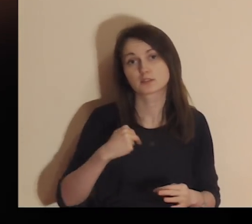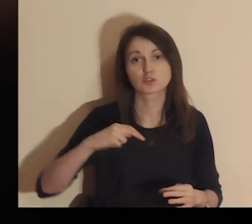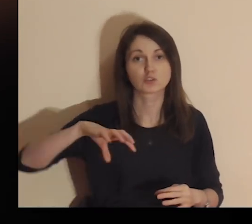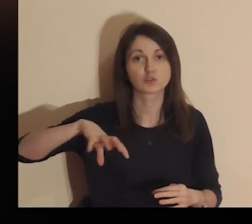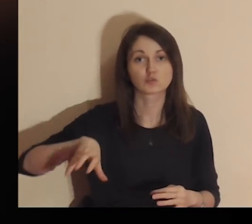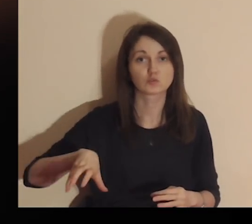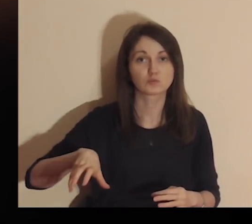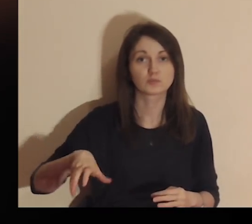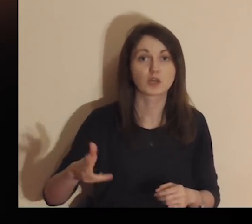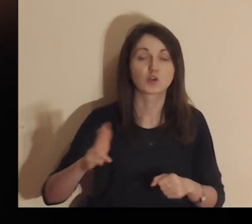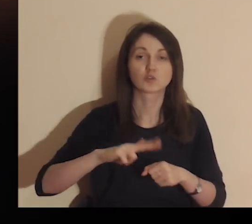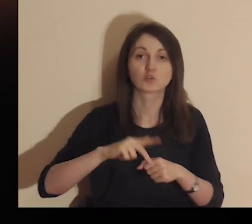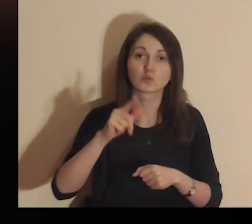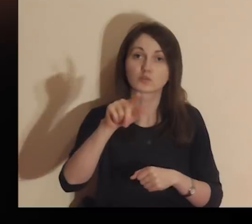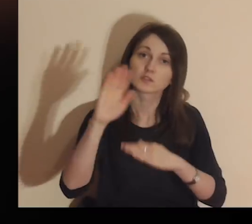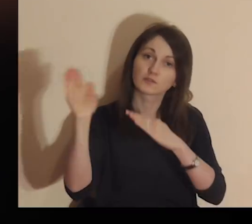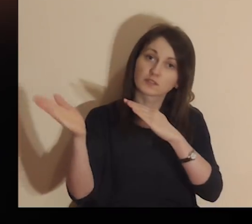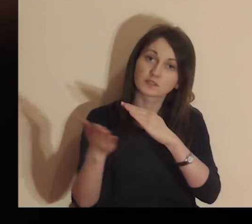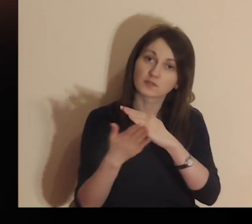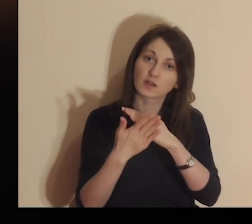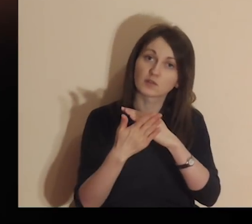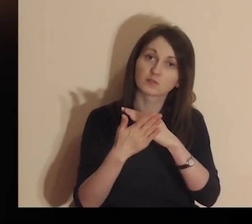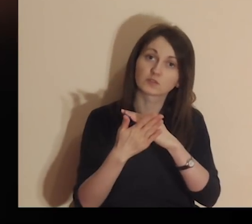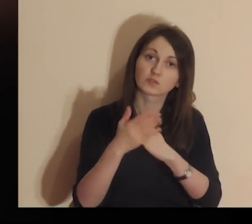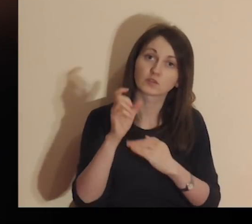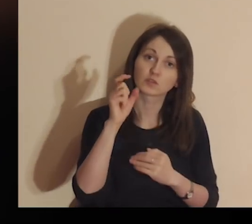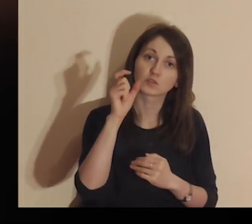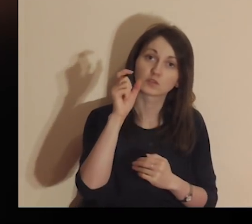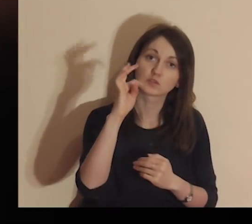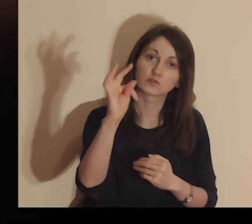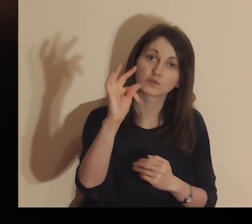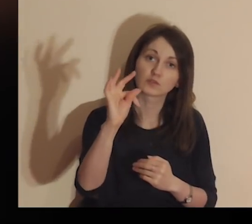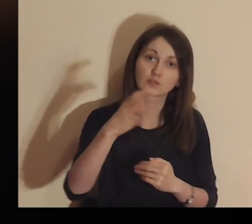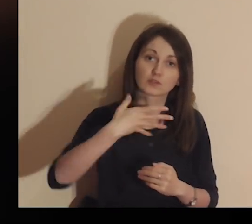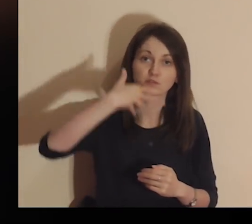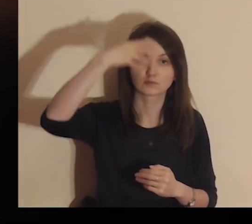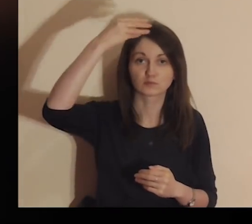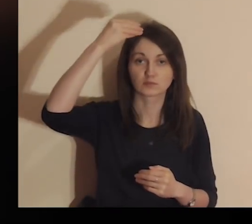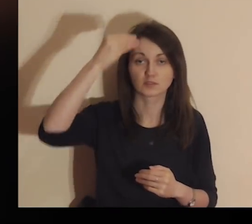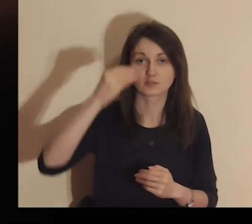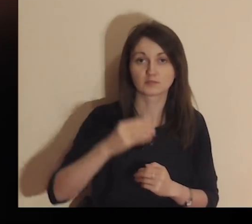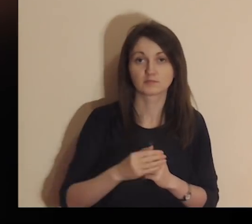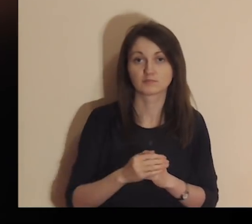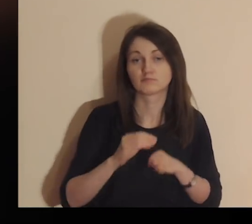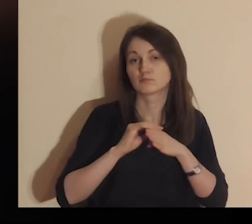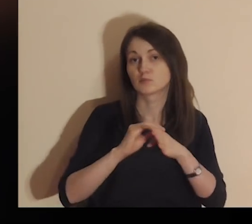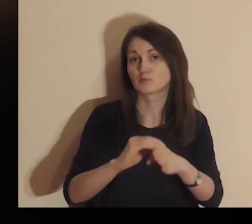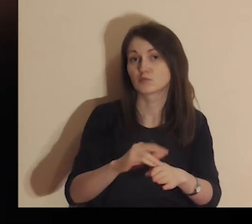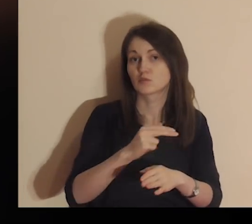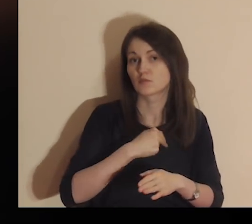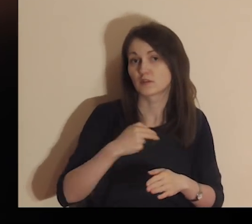Udziel, Panie, teraz naszej wspólnocie, którą Ty powołałeś, Twojego Ducha.